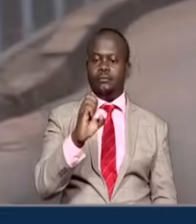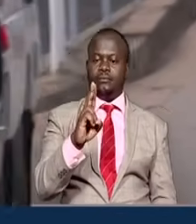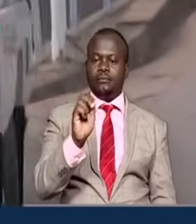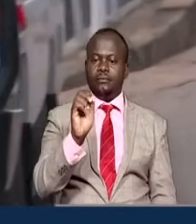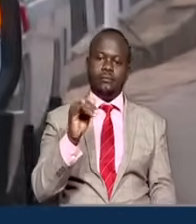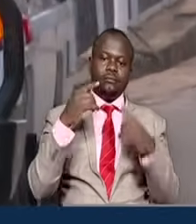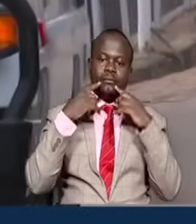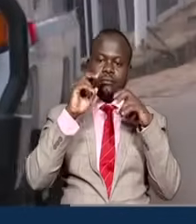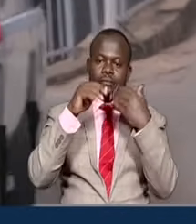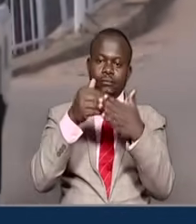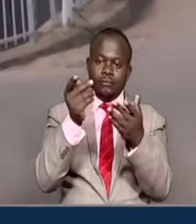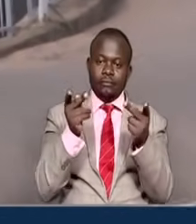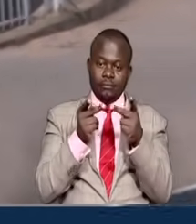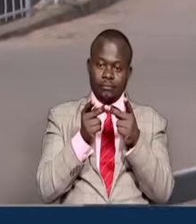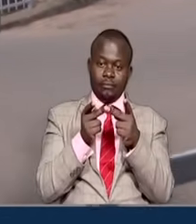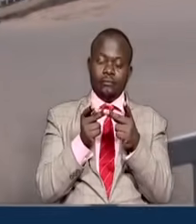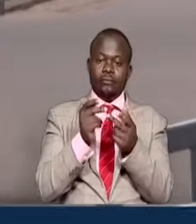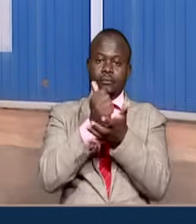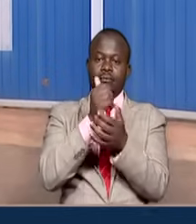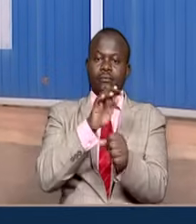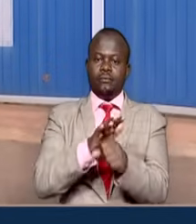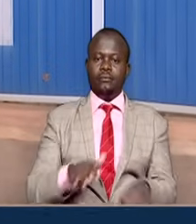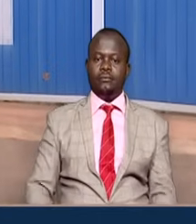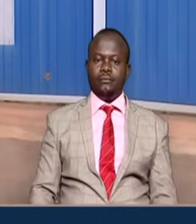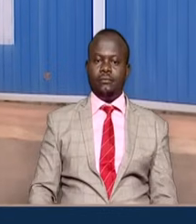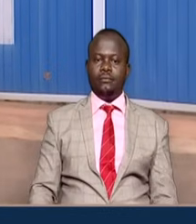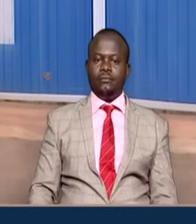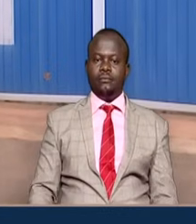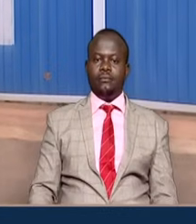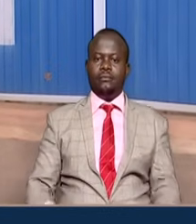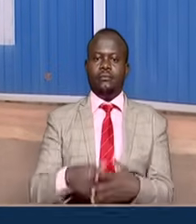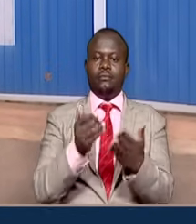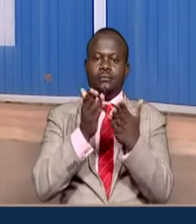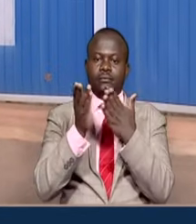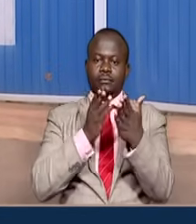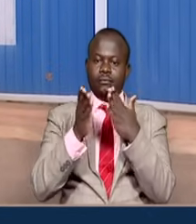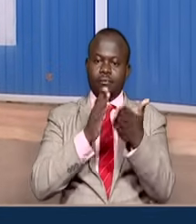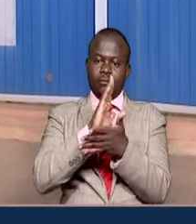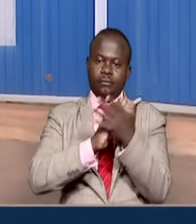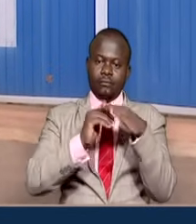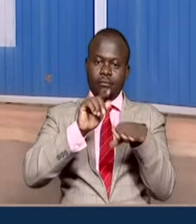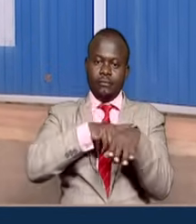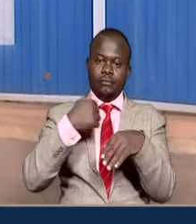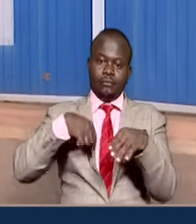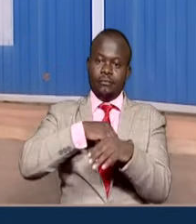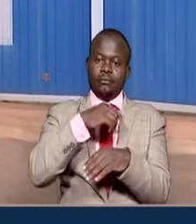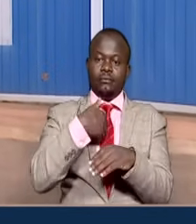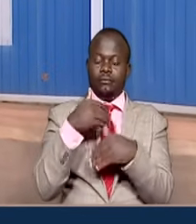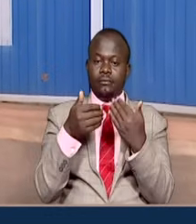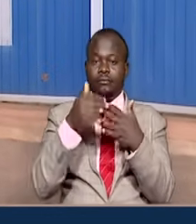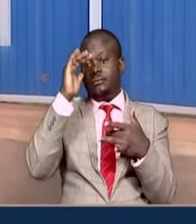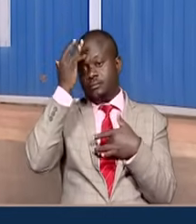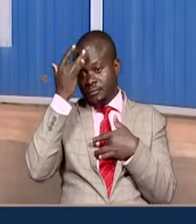bitaro ambulance zibafasha cyane. Kuri serivisi ya maternite hari igihe hano tuba tufite